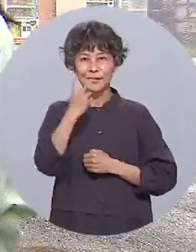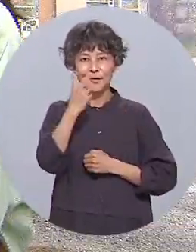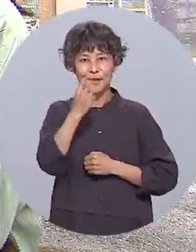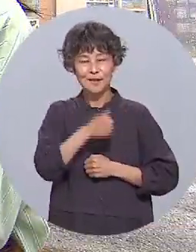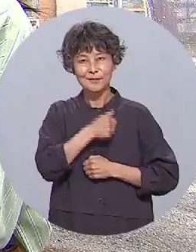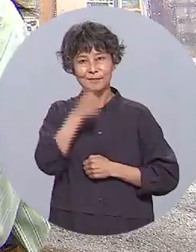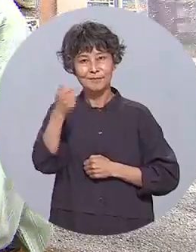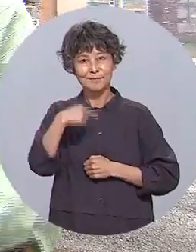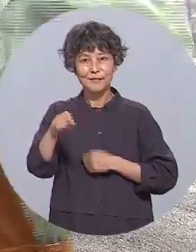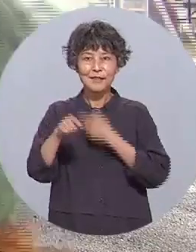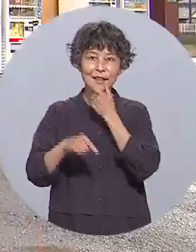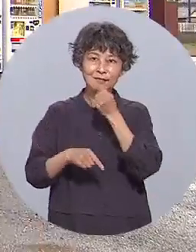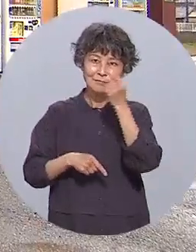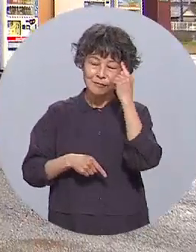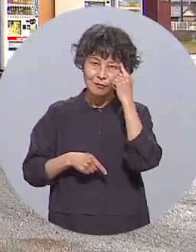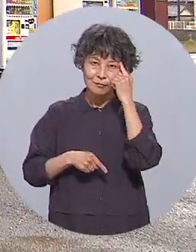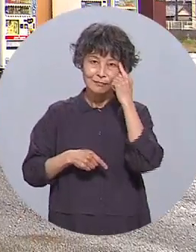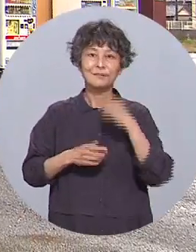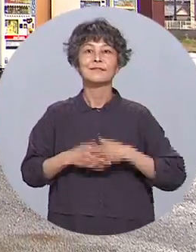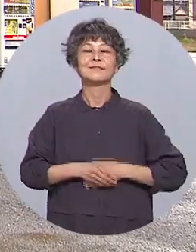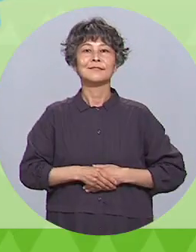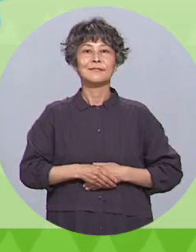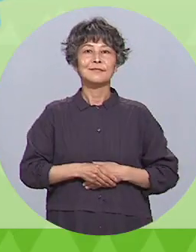に行きたいと思います。行ってきます